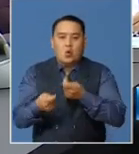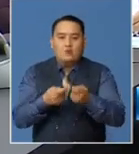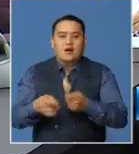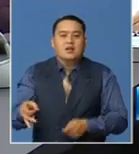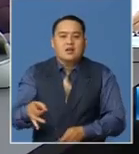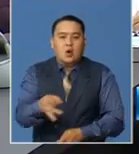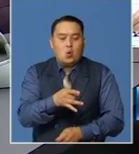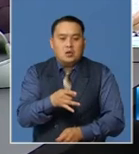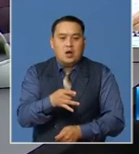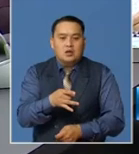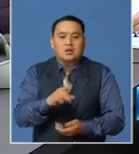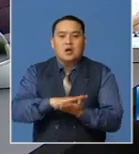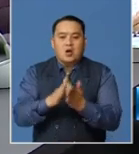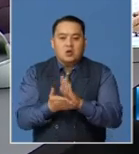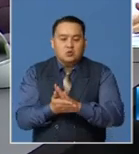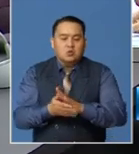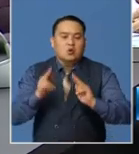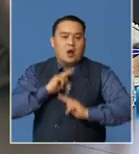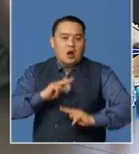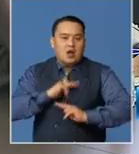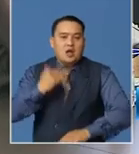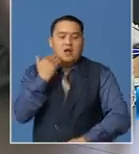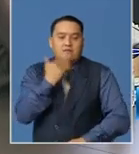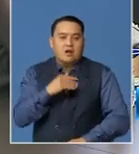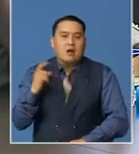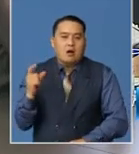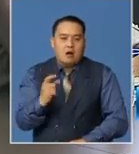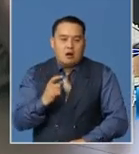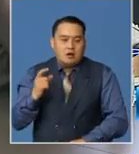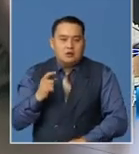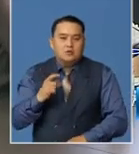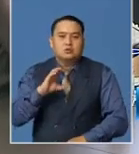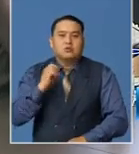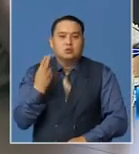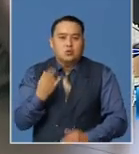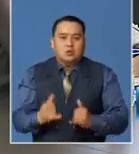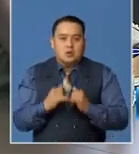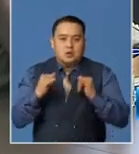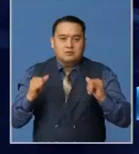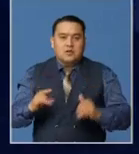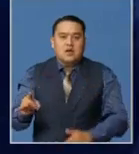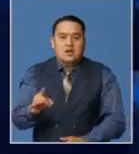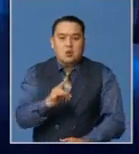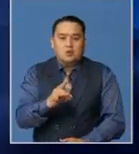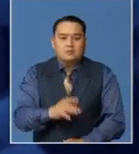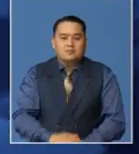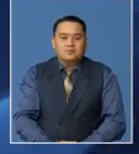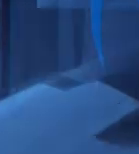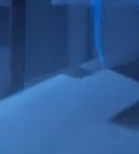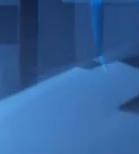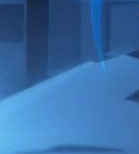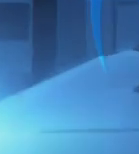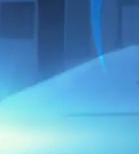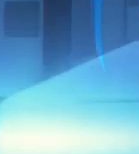региона этот тандем дает мультипликативный эффект экономическому и социальному развитию региона от симка щегловой